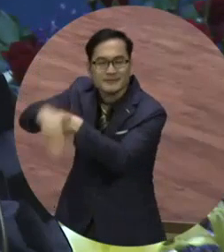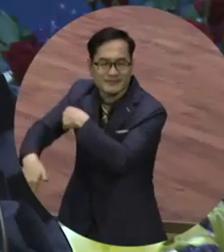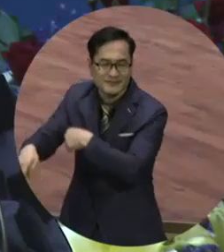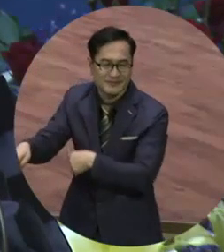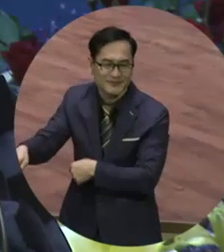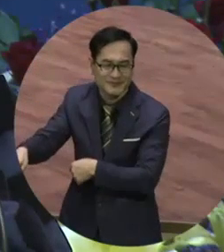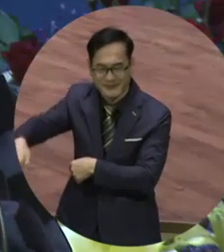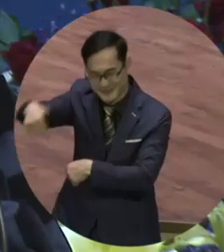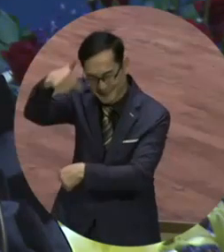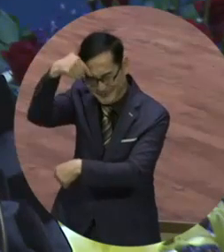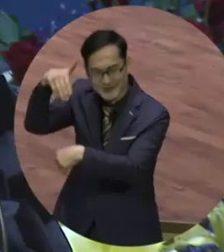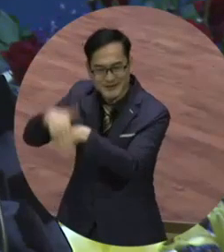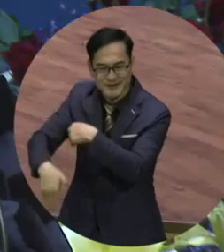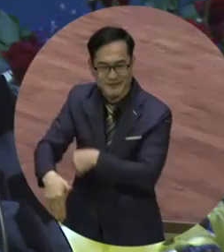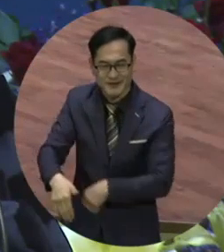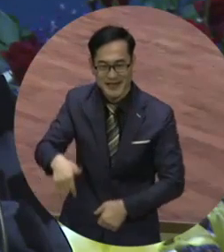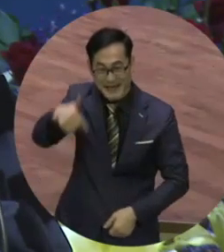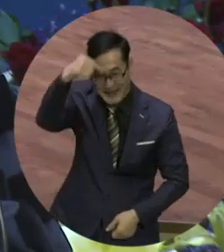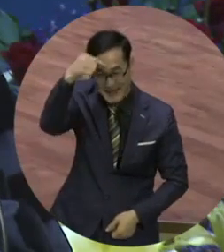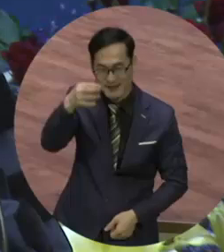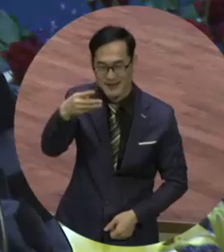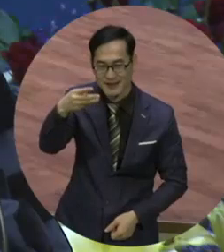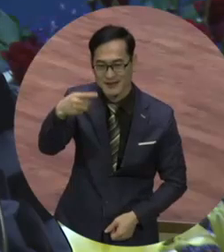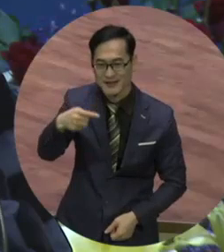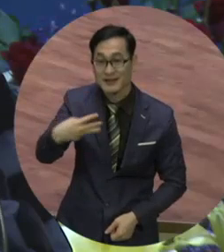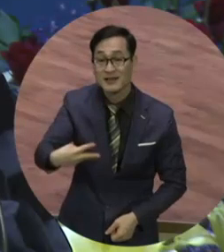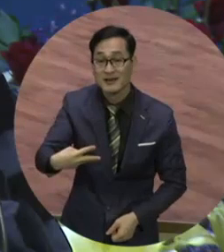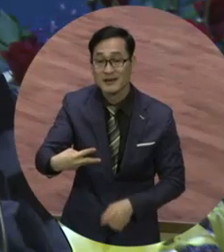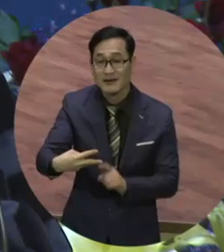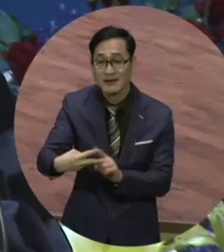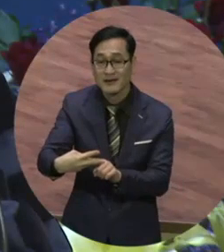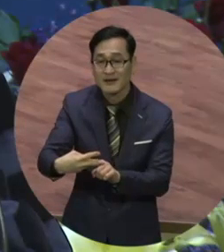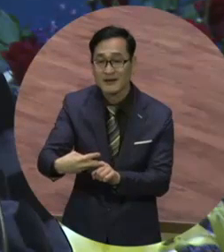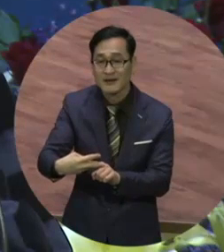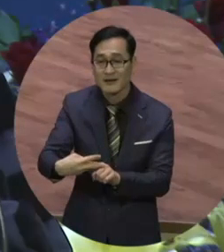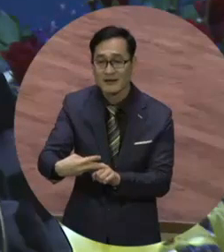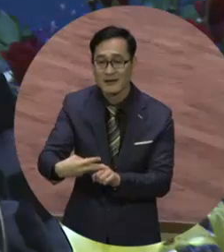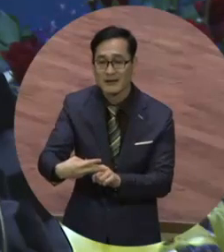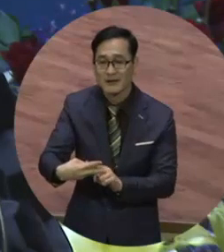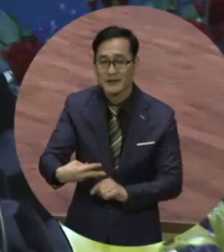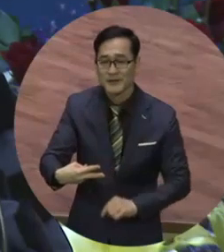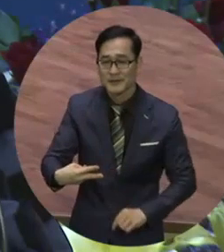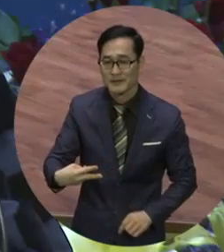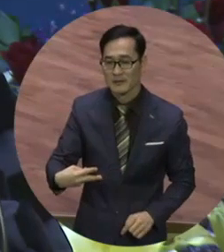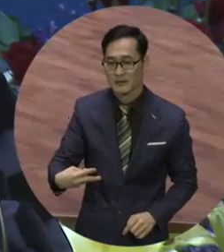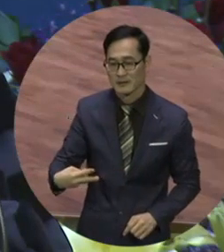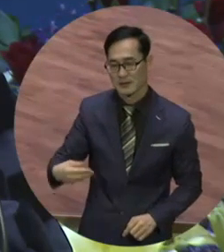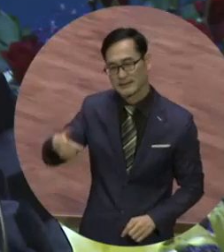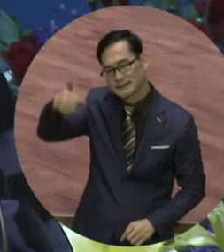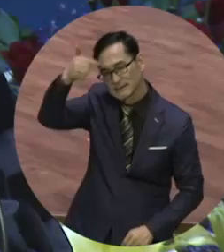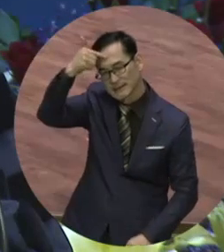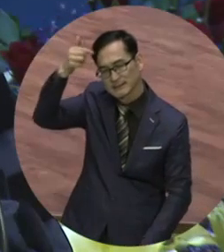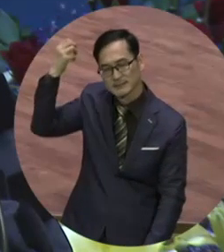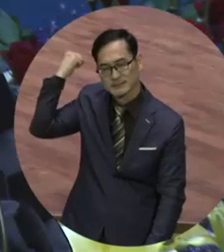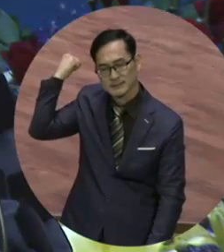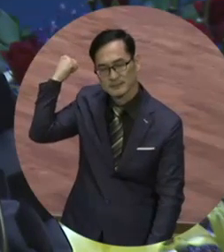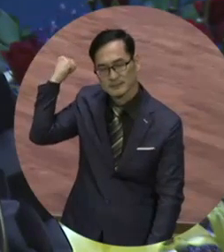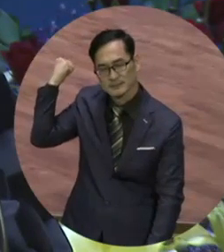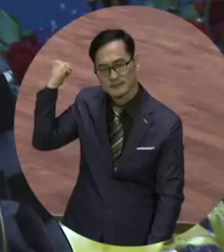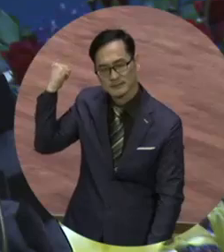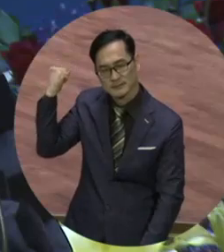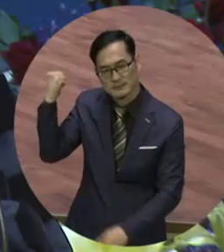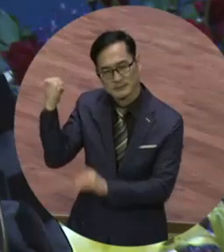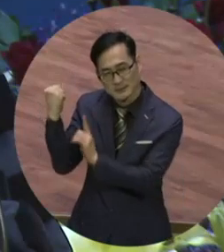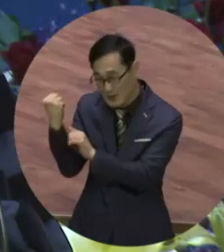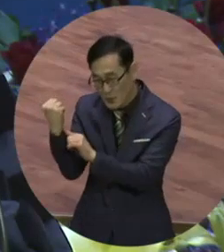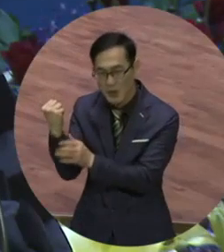예틀. 지나간 거. 부질없는 거. 서론. 썩어질 거. 없어질